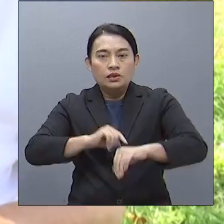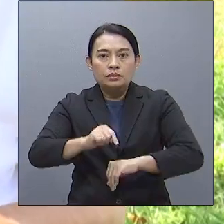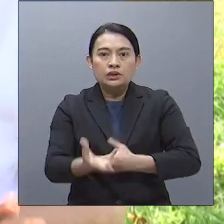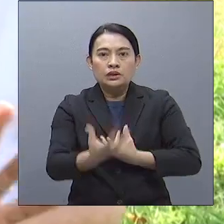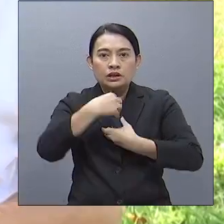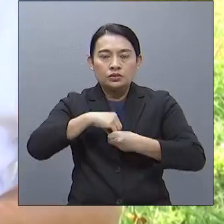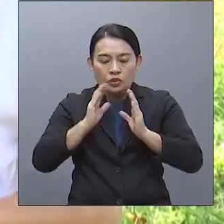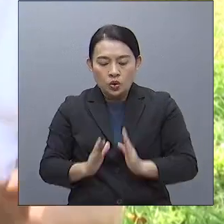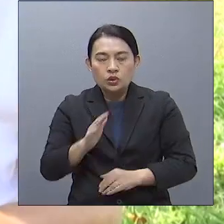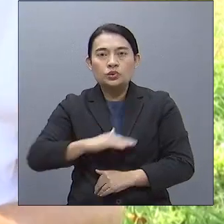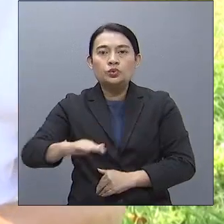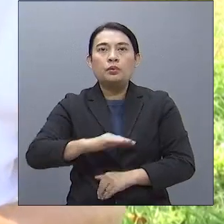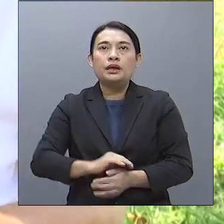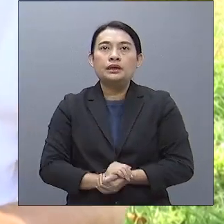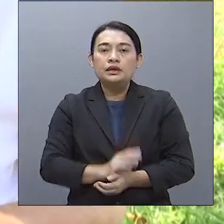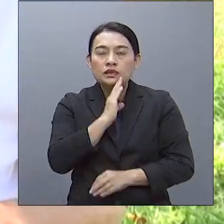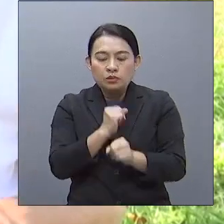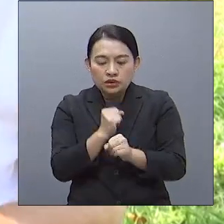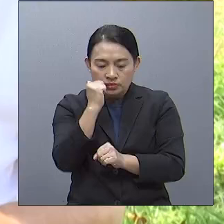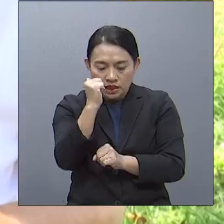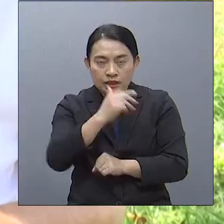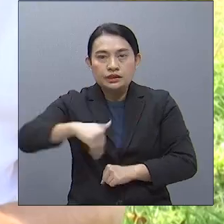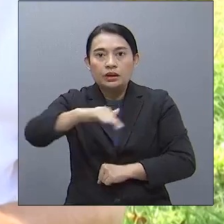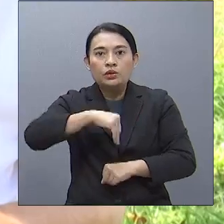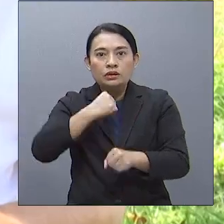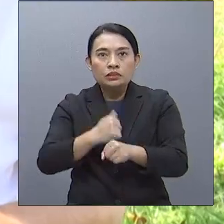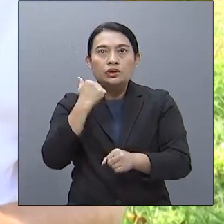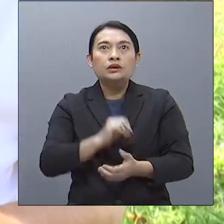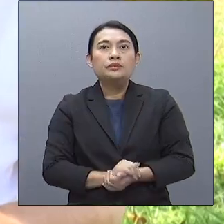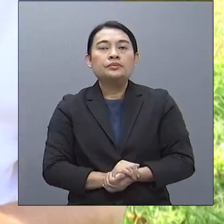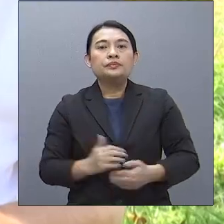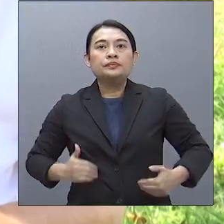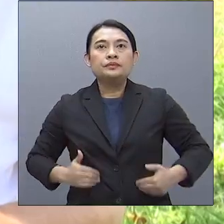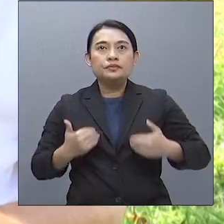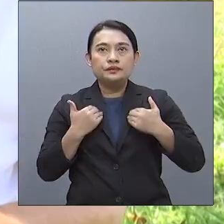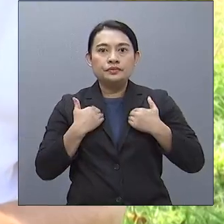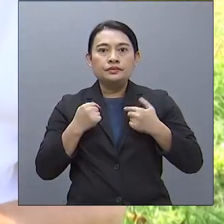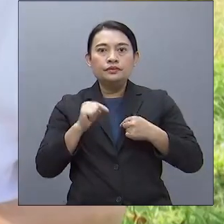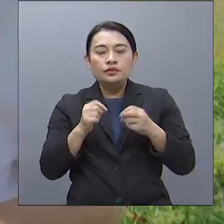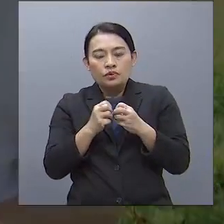ทั่วไปครับถ้าเรามันบาลานซ์กันได้หมดมันก็ชีวิตมันจะได้ไม่ได้วุ่นวาย